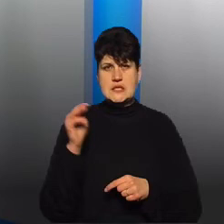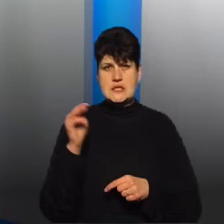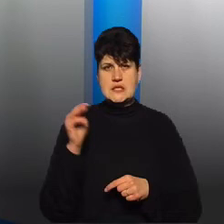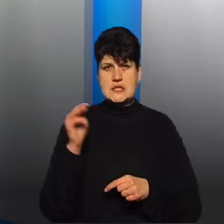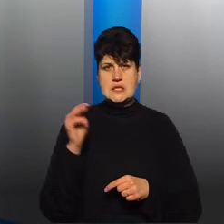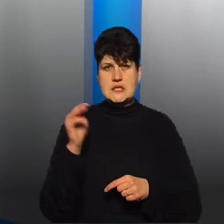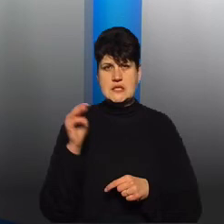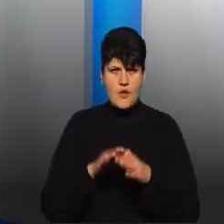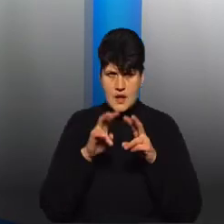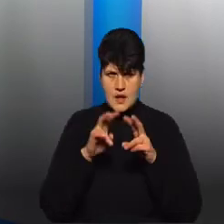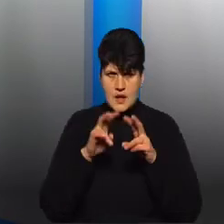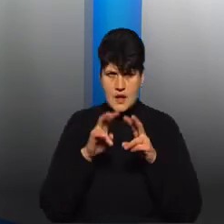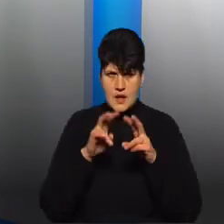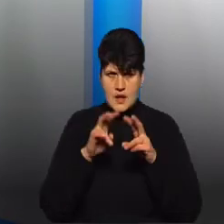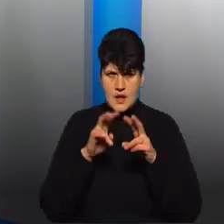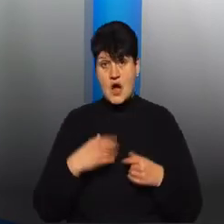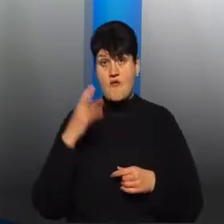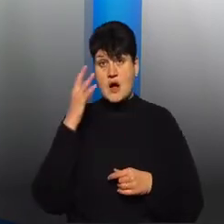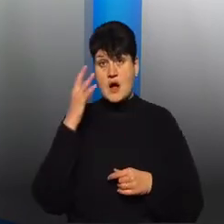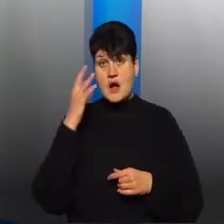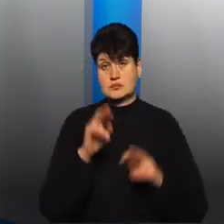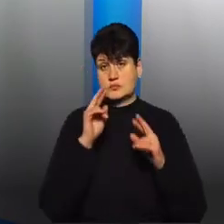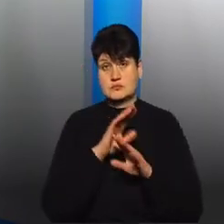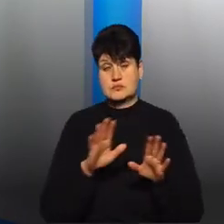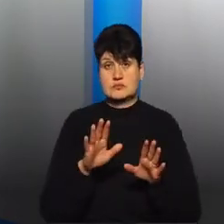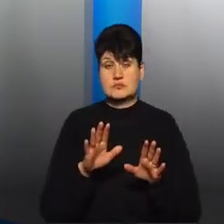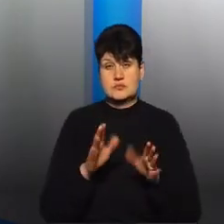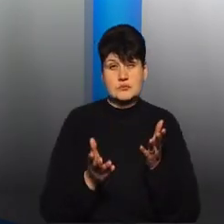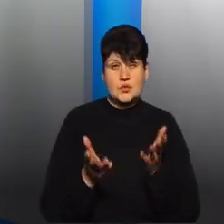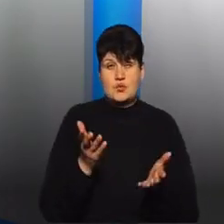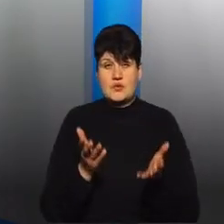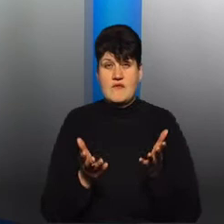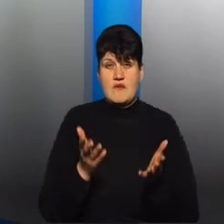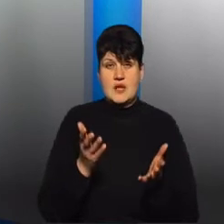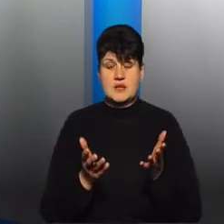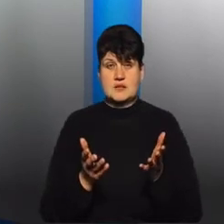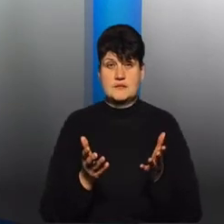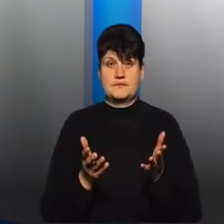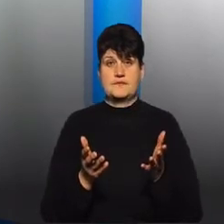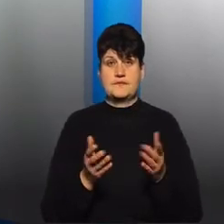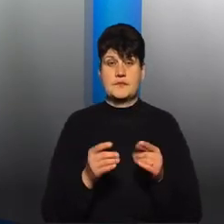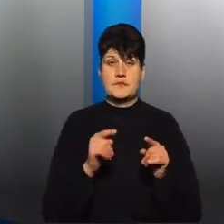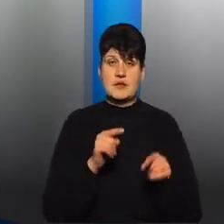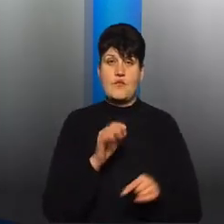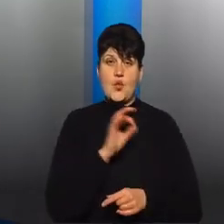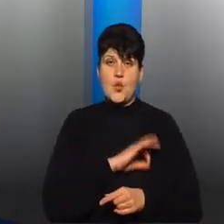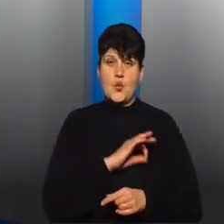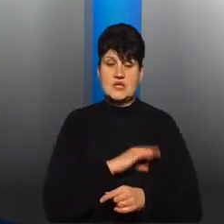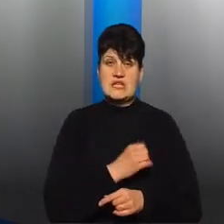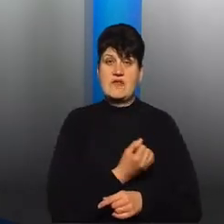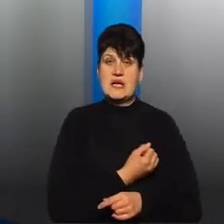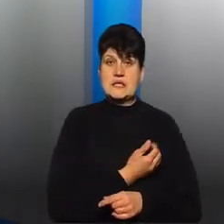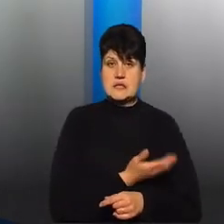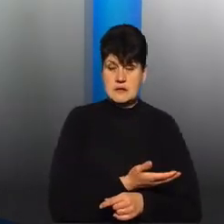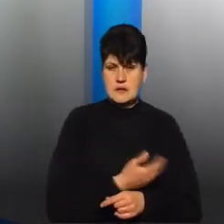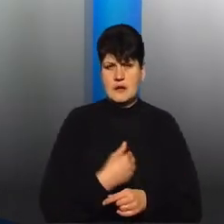тут недоречно сумніватись в користі даних вакцин, і я думаю, що ніяких страхів